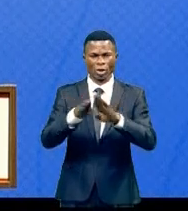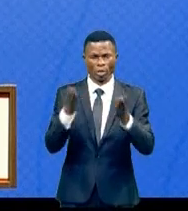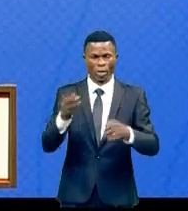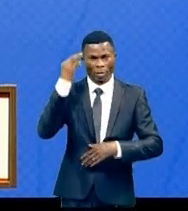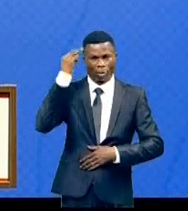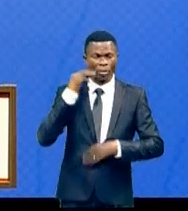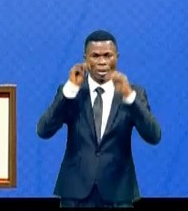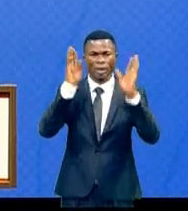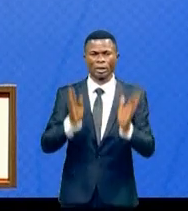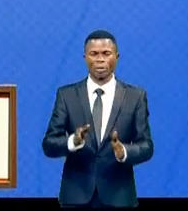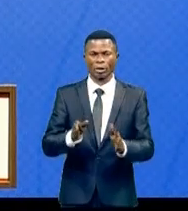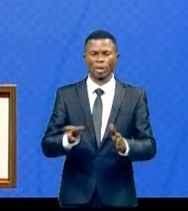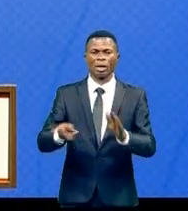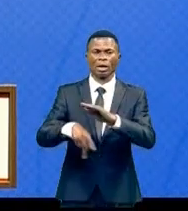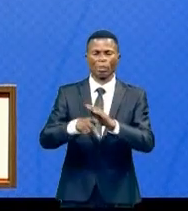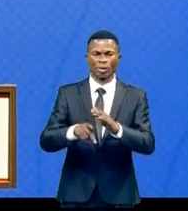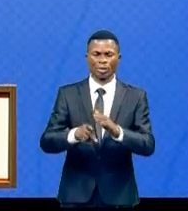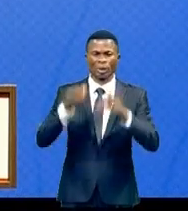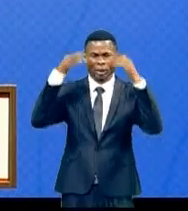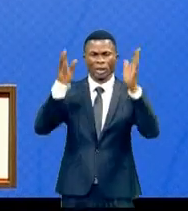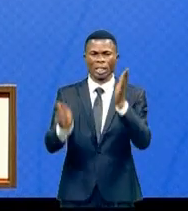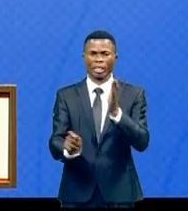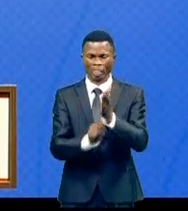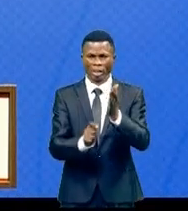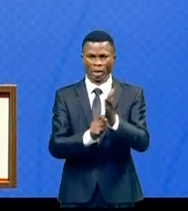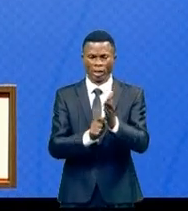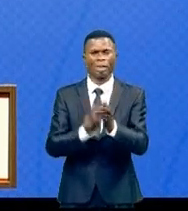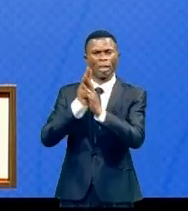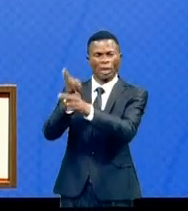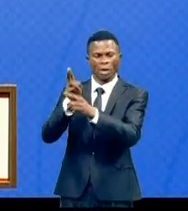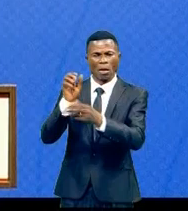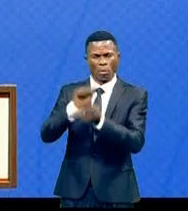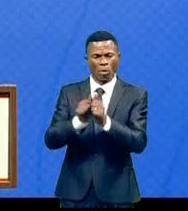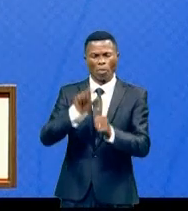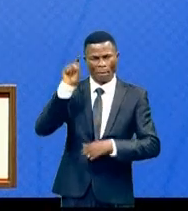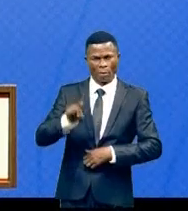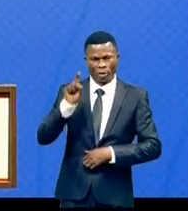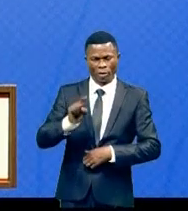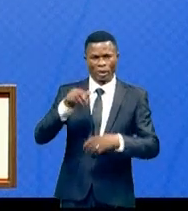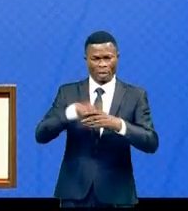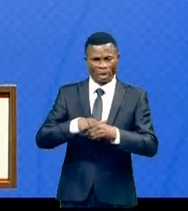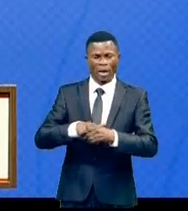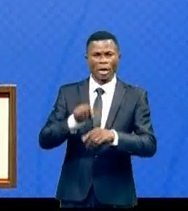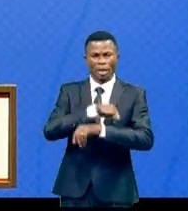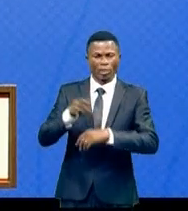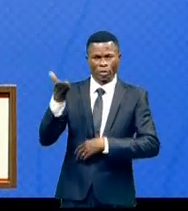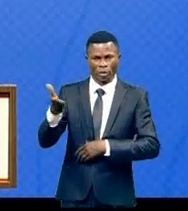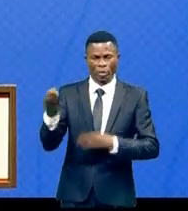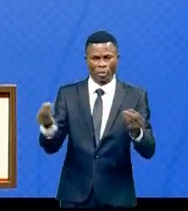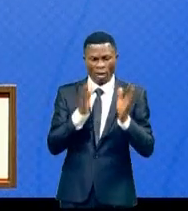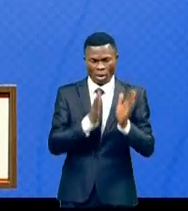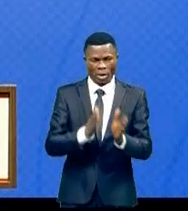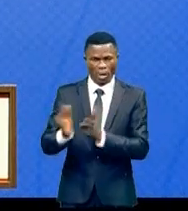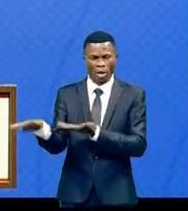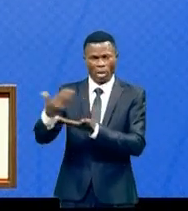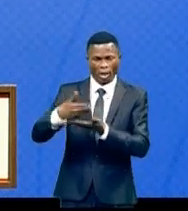de l'Enseignement primaire, secondaire et technique a fait état de différents besoins identifiés dans son secteur afin de préparer la